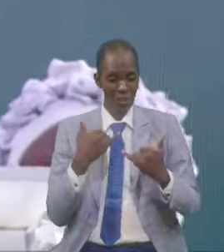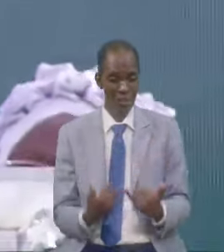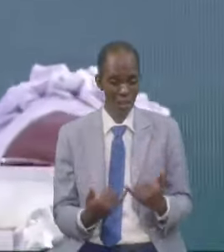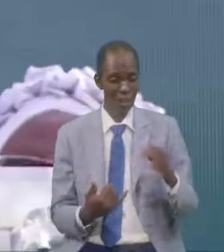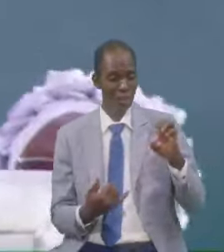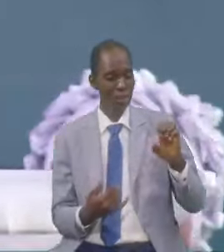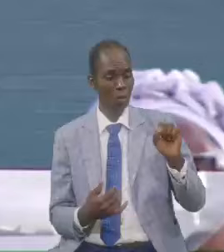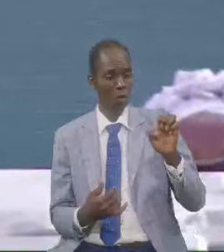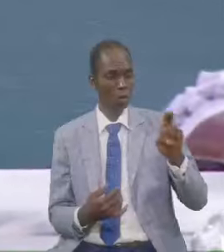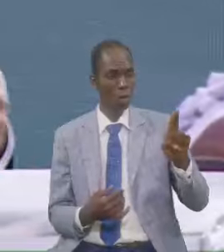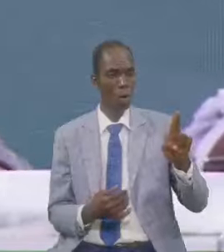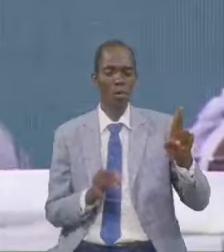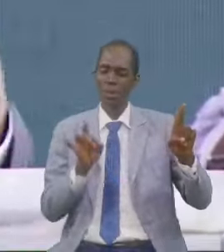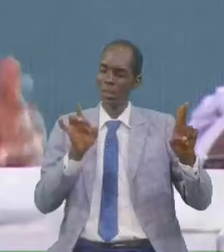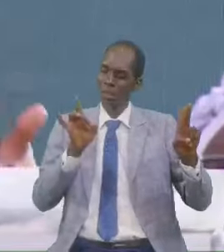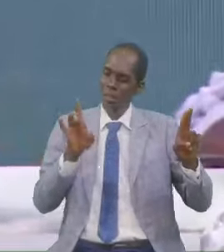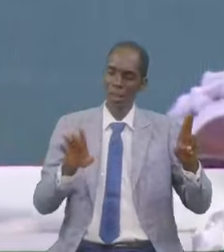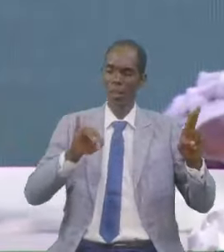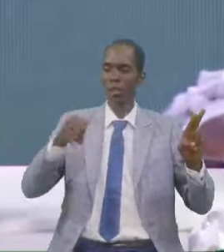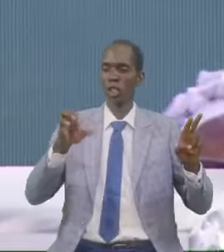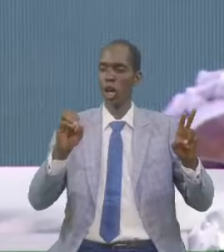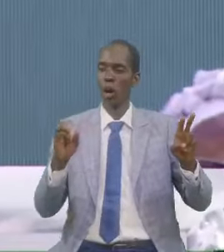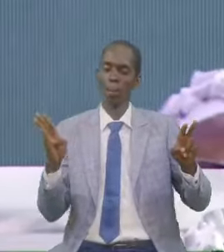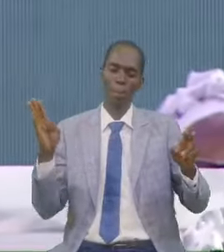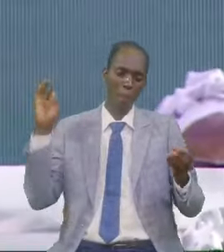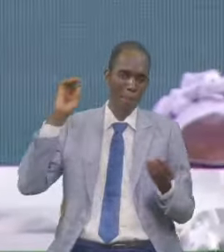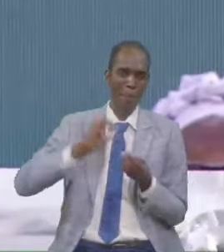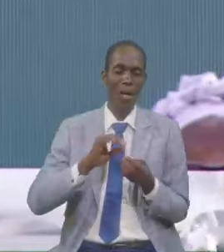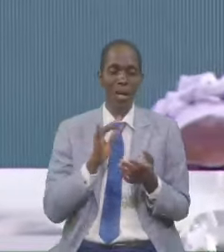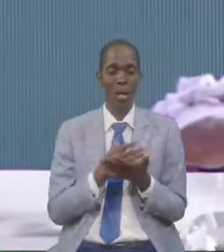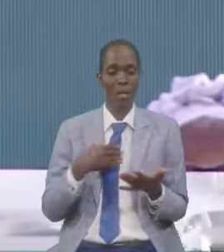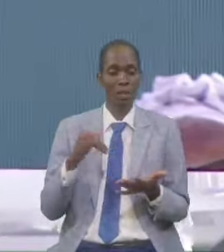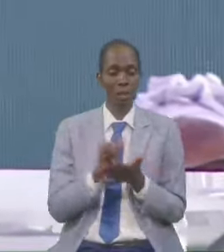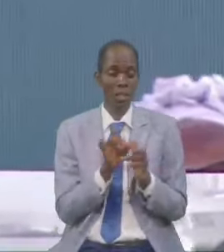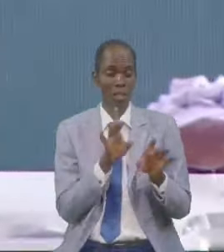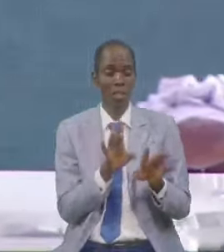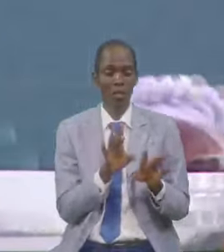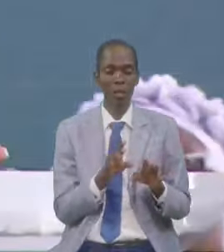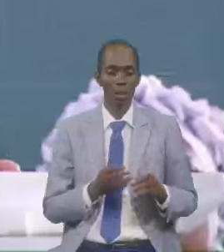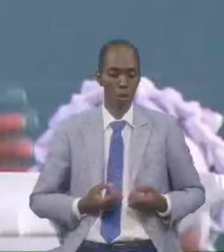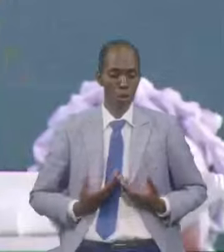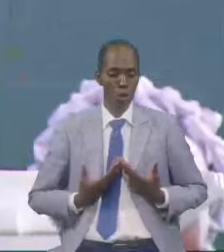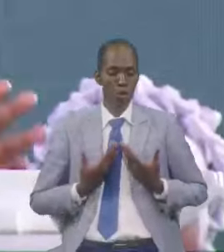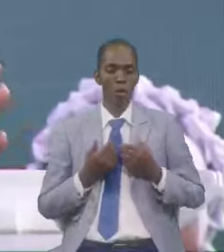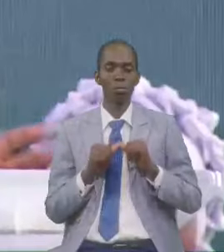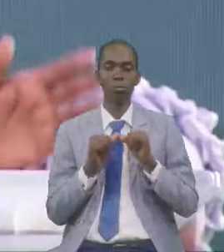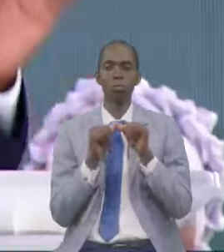అందువల్ల యాకోబును మరి ఎక్కువ ద్వేషించాడు. ఆ యొక్క ద్వేషం కొనసాగుతుంది.